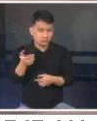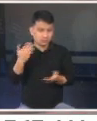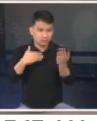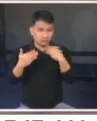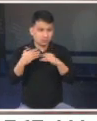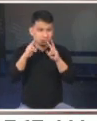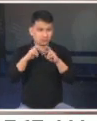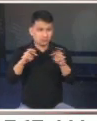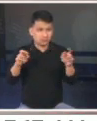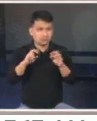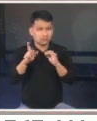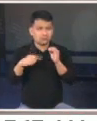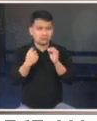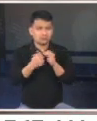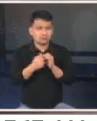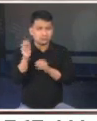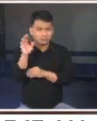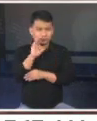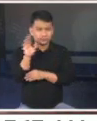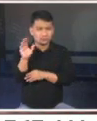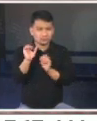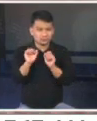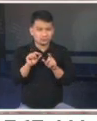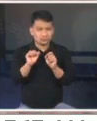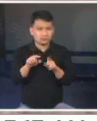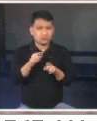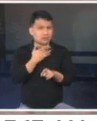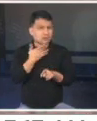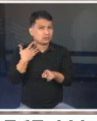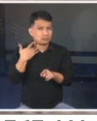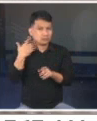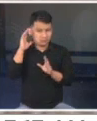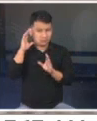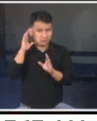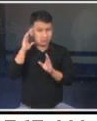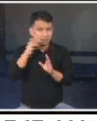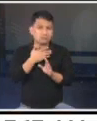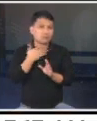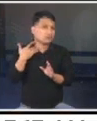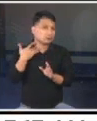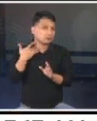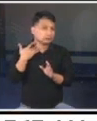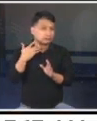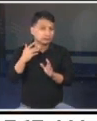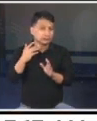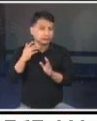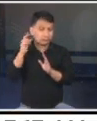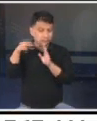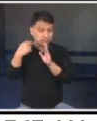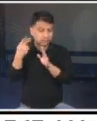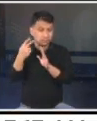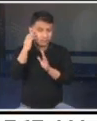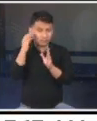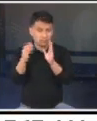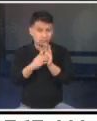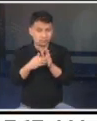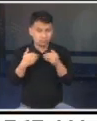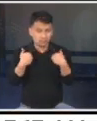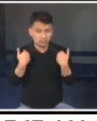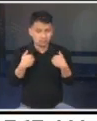na imbestigahan ang umano'y Christmas sale ng mga malalaswang litrato at video ng mga kabataan noong holiday